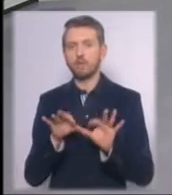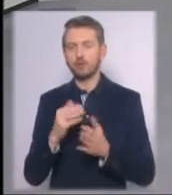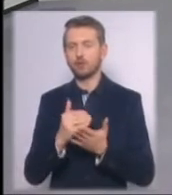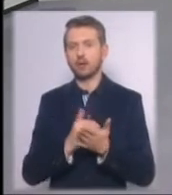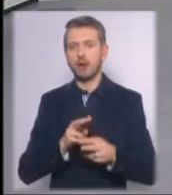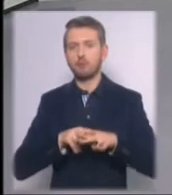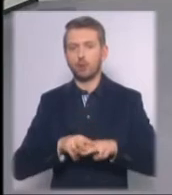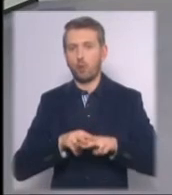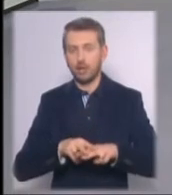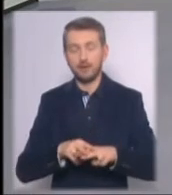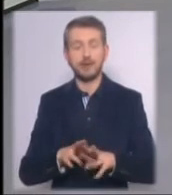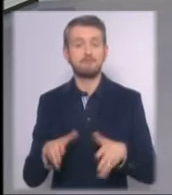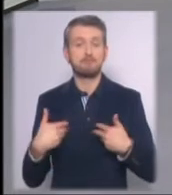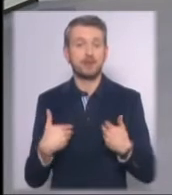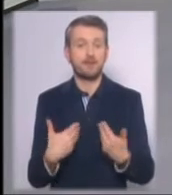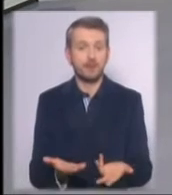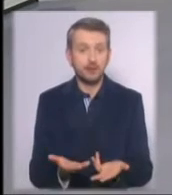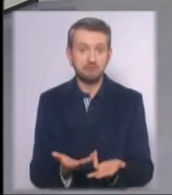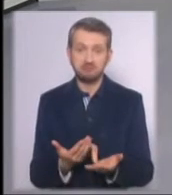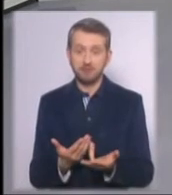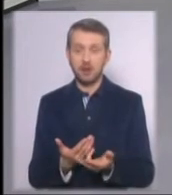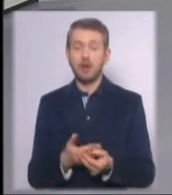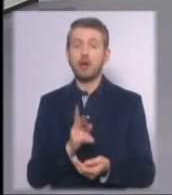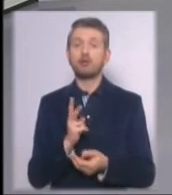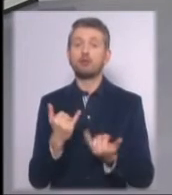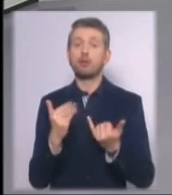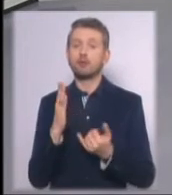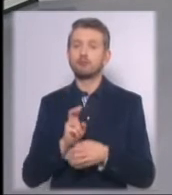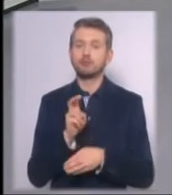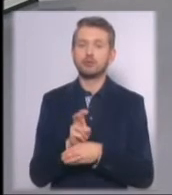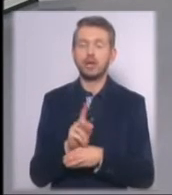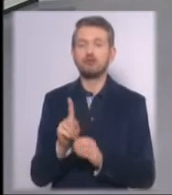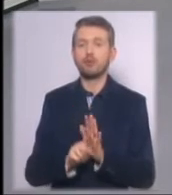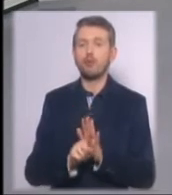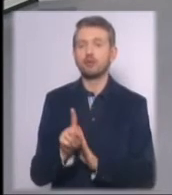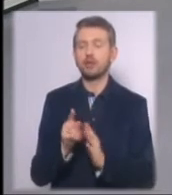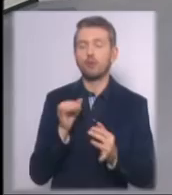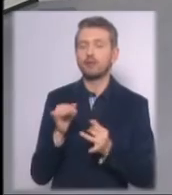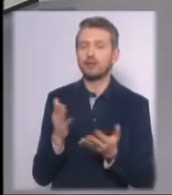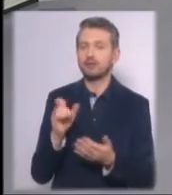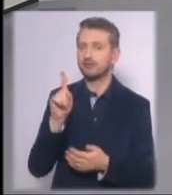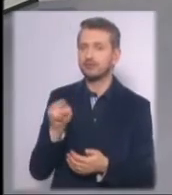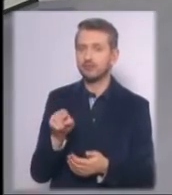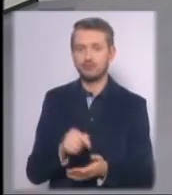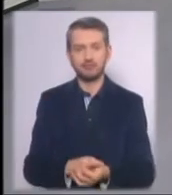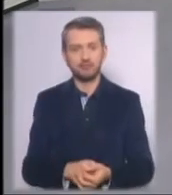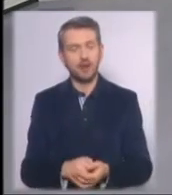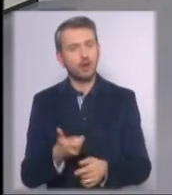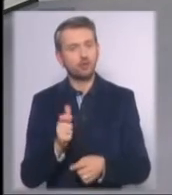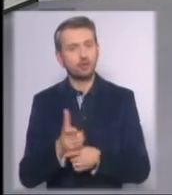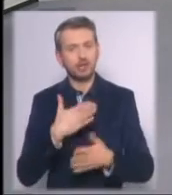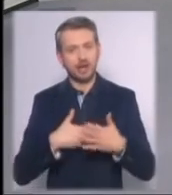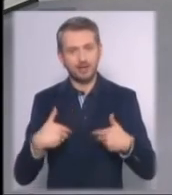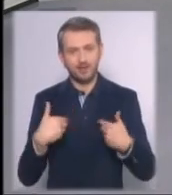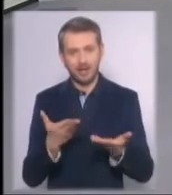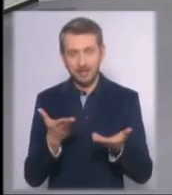«Столиця». Привіт, Лейло, чи так це? І, до речі, хто до тебе зараз завітає, що почнете говорити? Наталочка, дуже рада вітати тебе